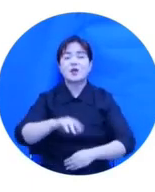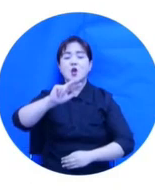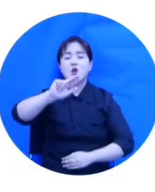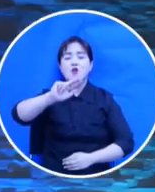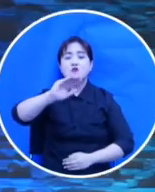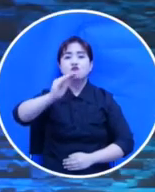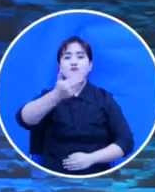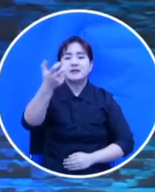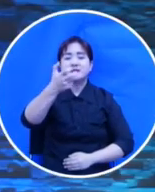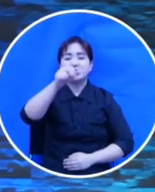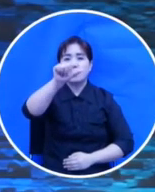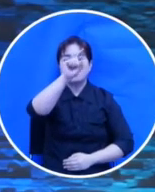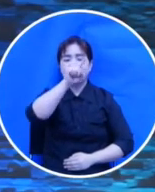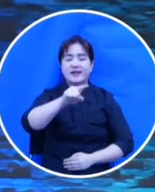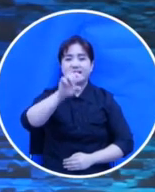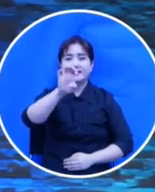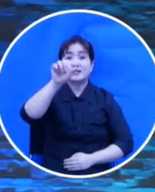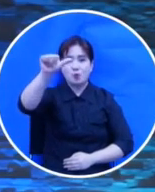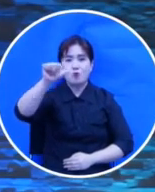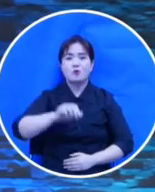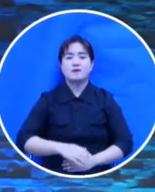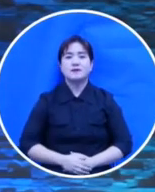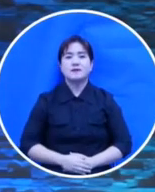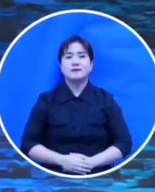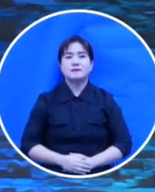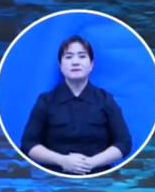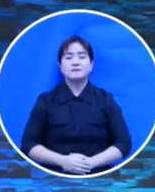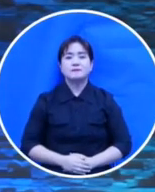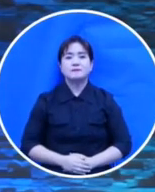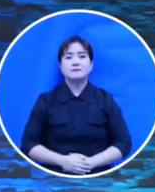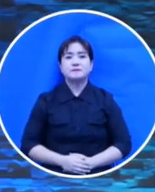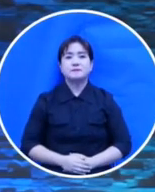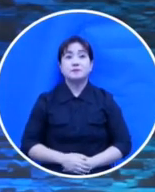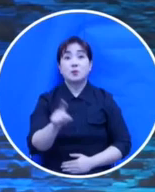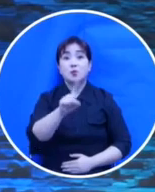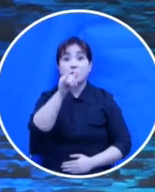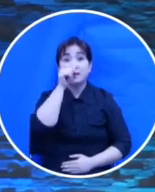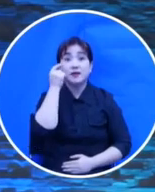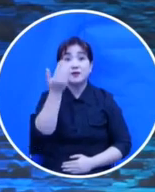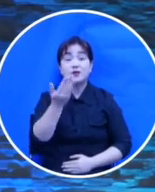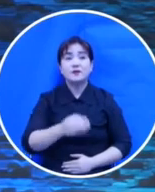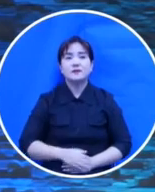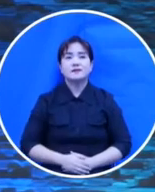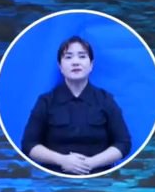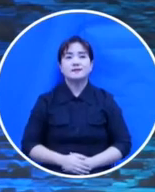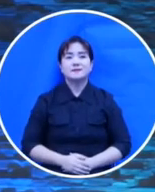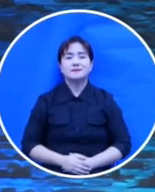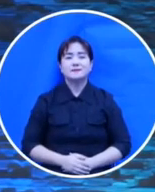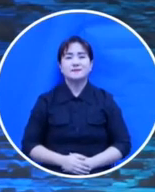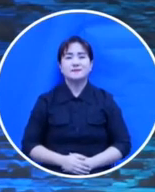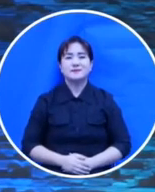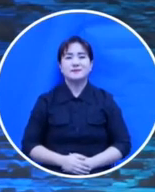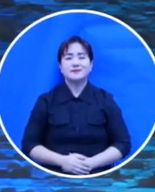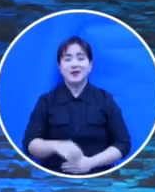975대 46입니다. 다 끝나는 거죠? 30초만요. 뭐 청원 있어요? 30초만. 됐어요. 됐어요. 됐어.